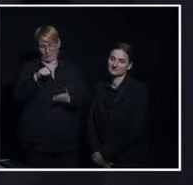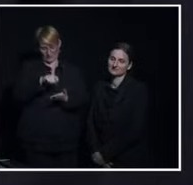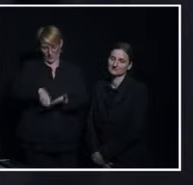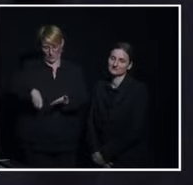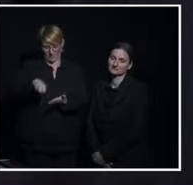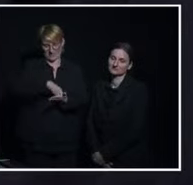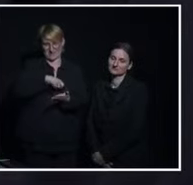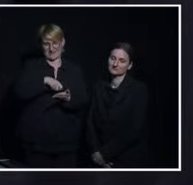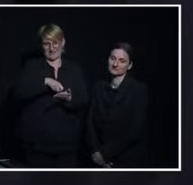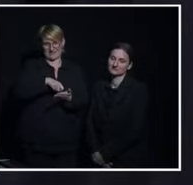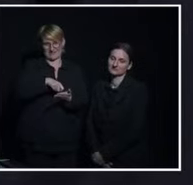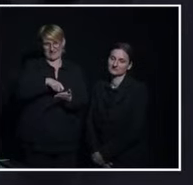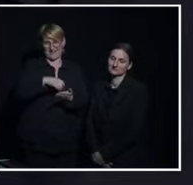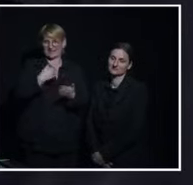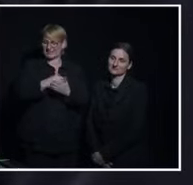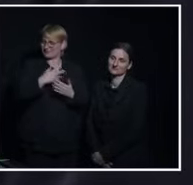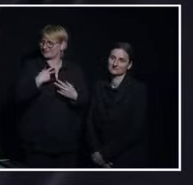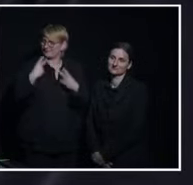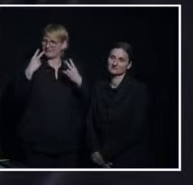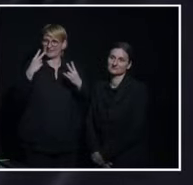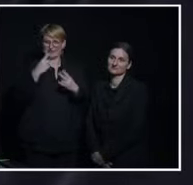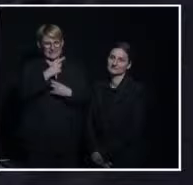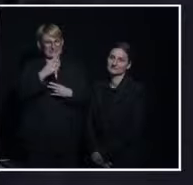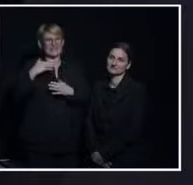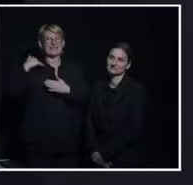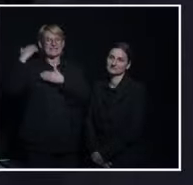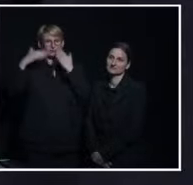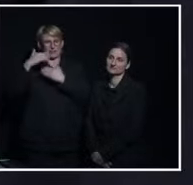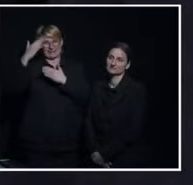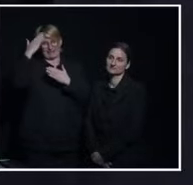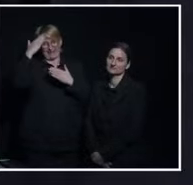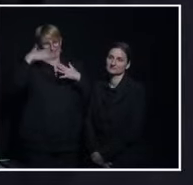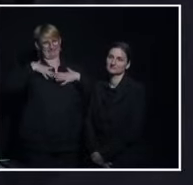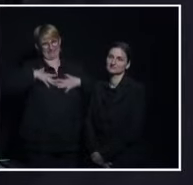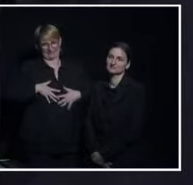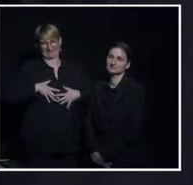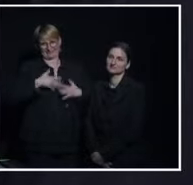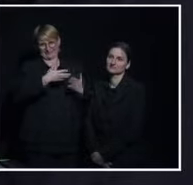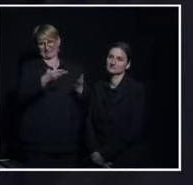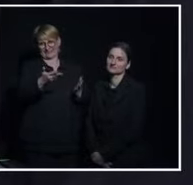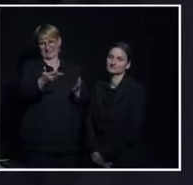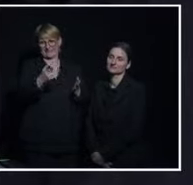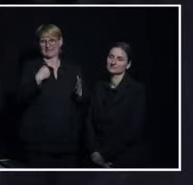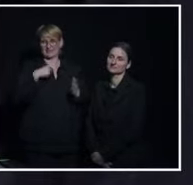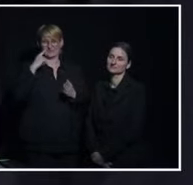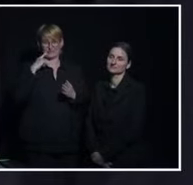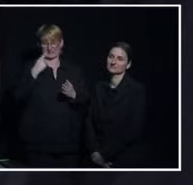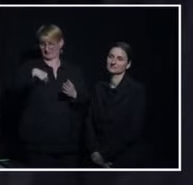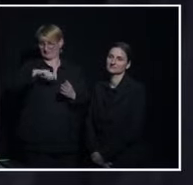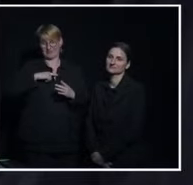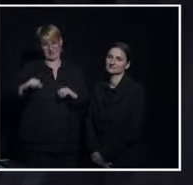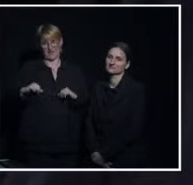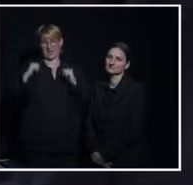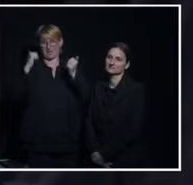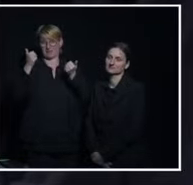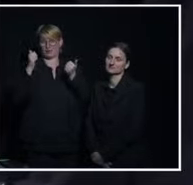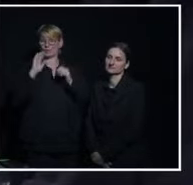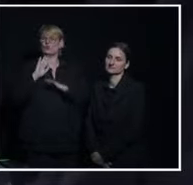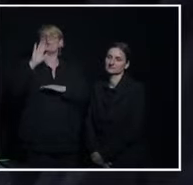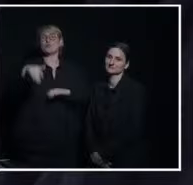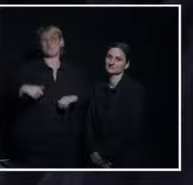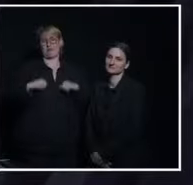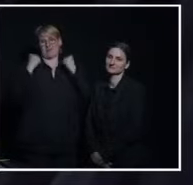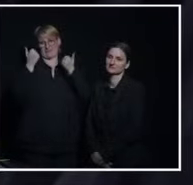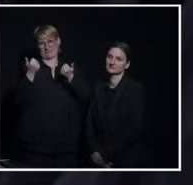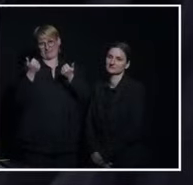Und deswegen ist mir sehr wichtig, dass sie die Geschichte kennen, dass sie wissen, was wir erlebt und überlebt